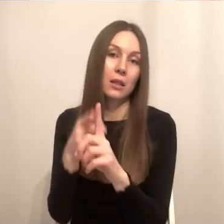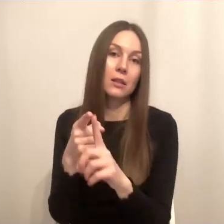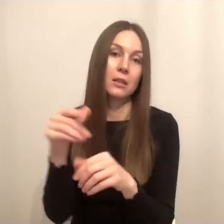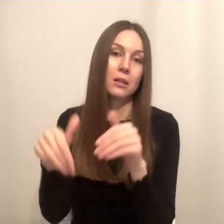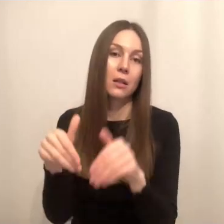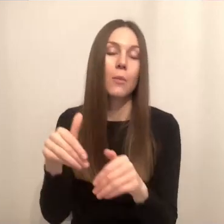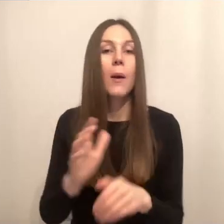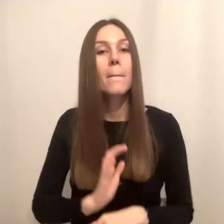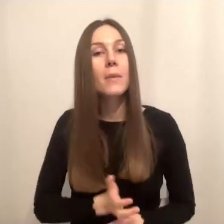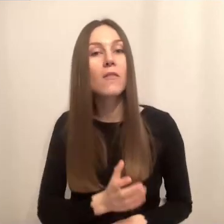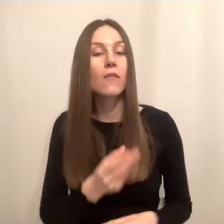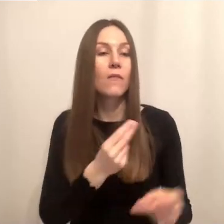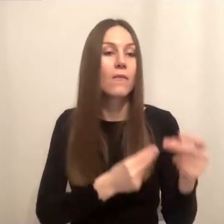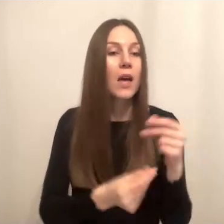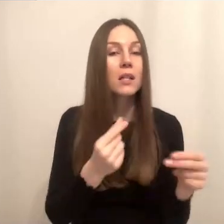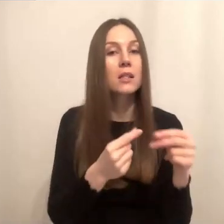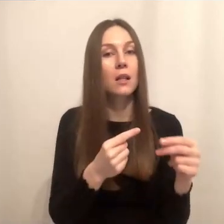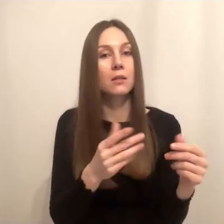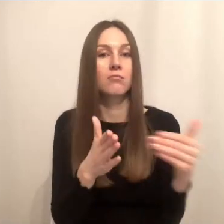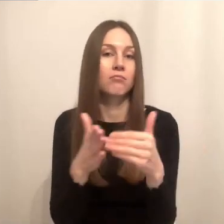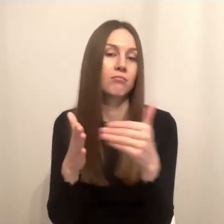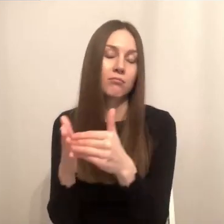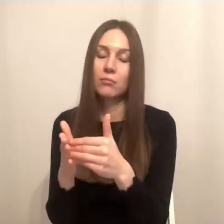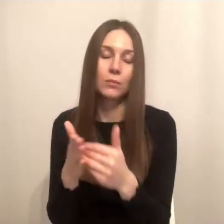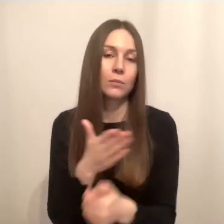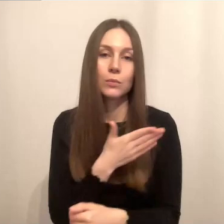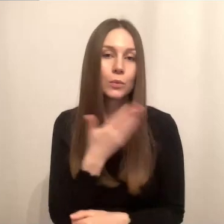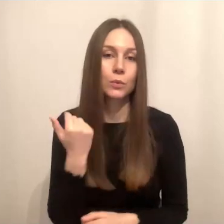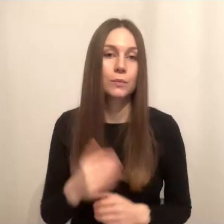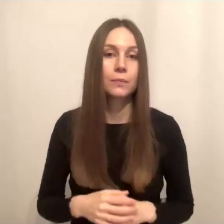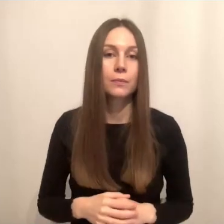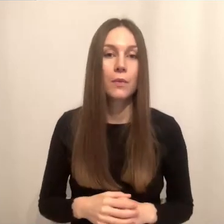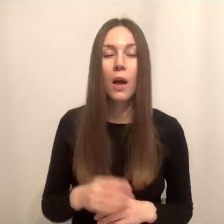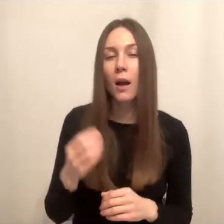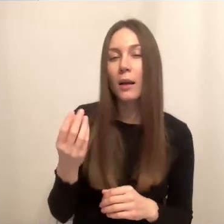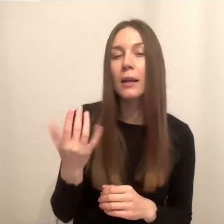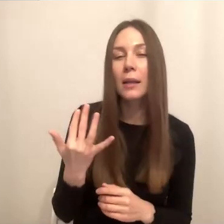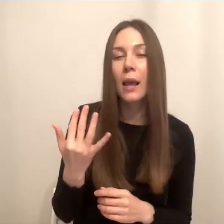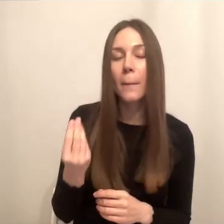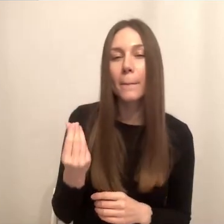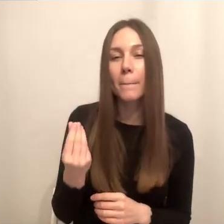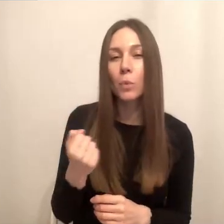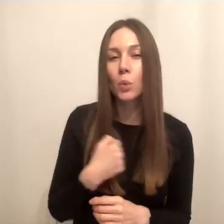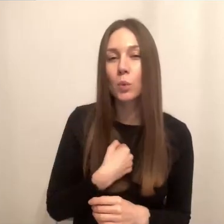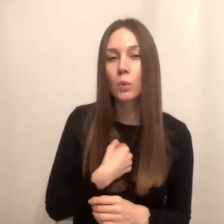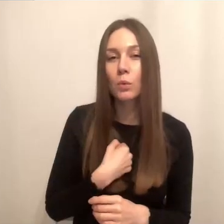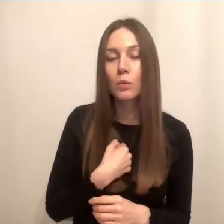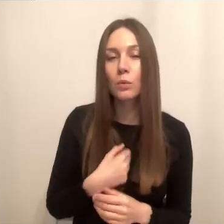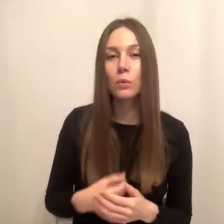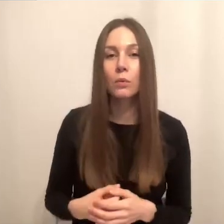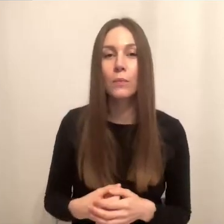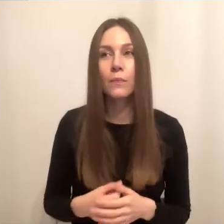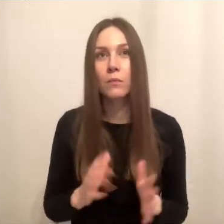privataus verslo investicijų nėra, ir noriu pasakyti, kad mano... Suma galbūt gali dėkoti. Yra berods